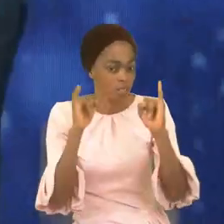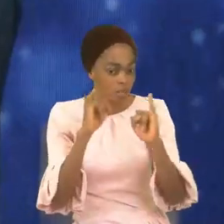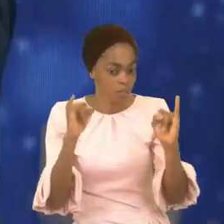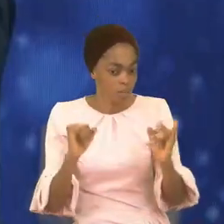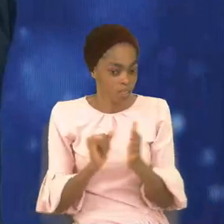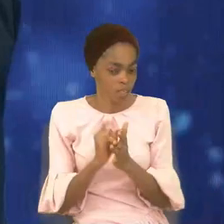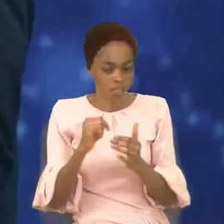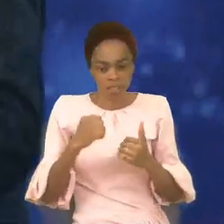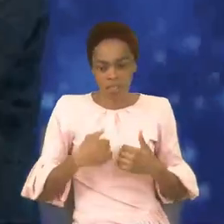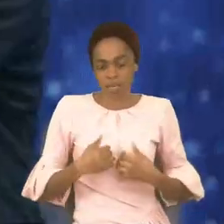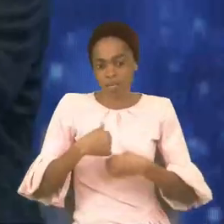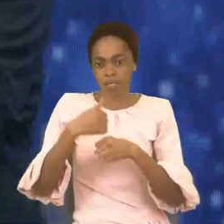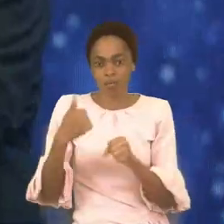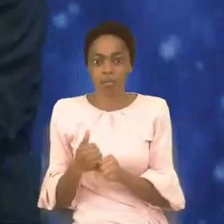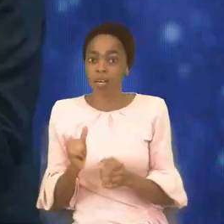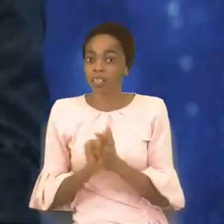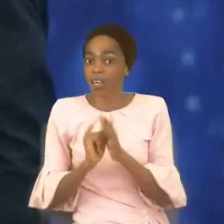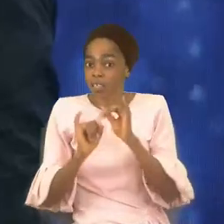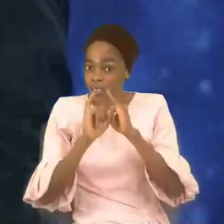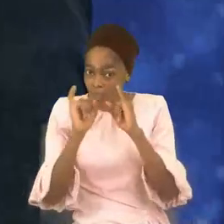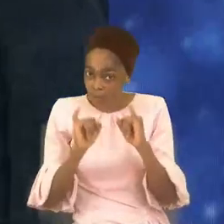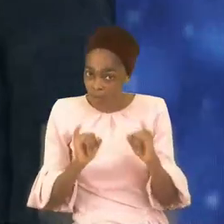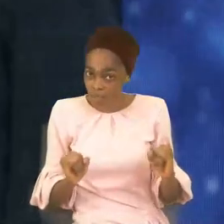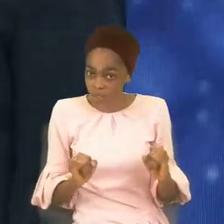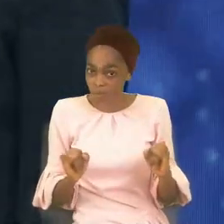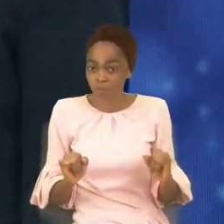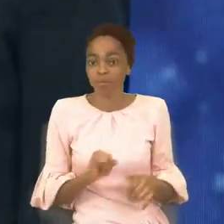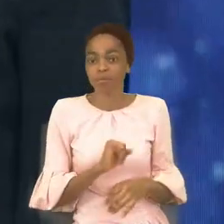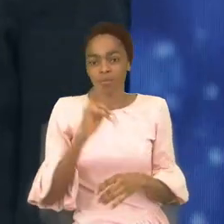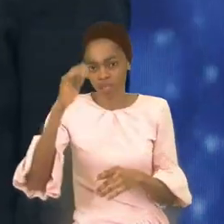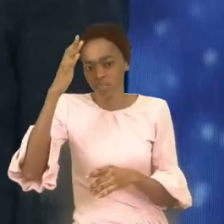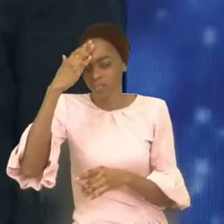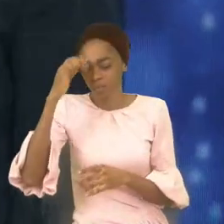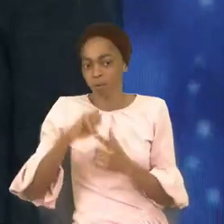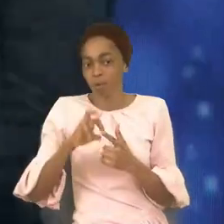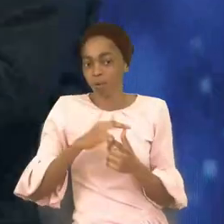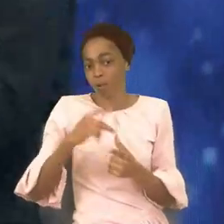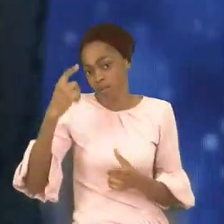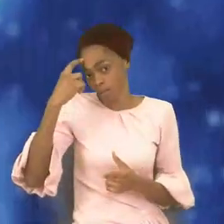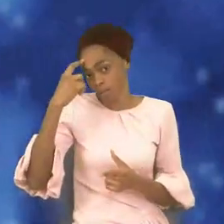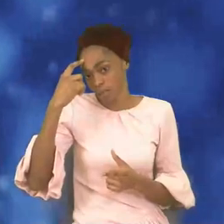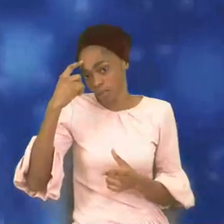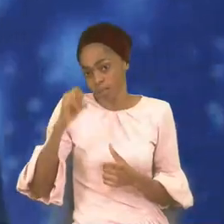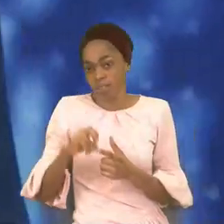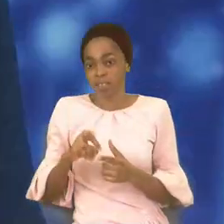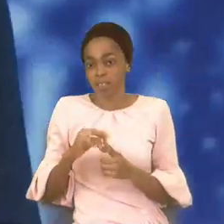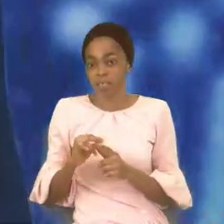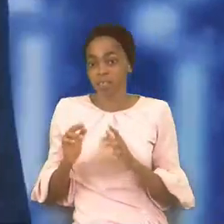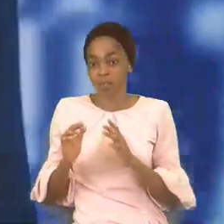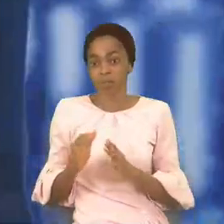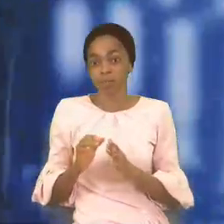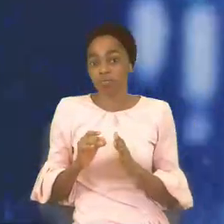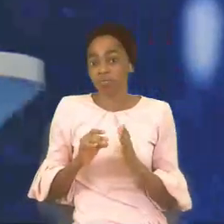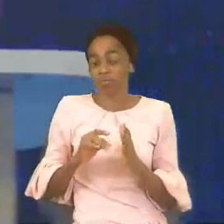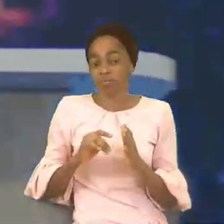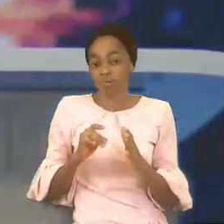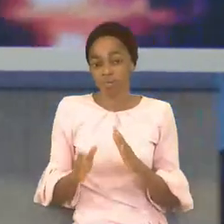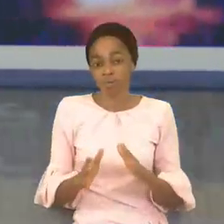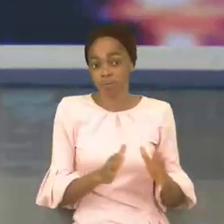qu'il a érigée. Et cette image, il pensait, il planifiait,